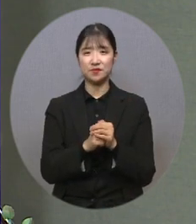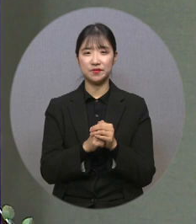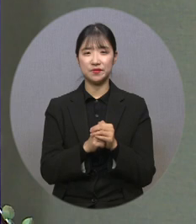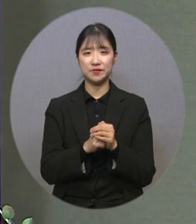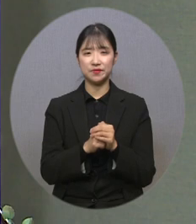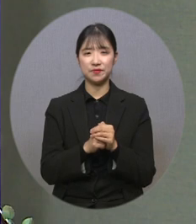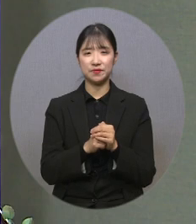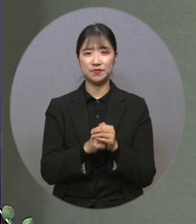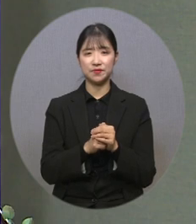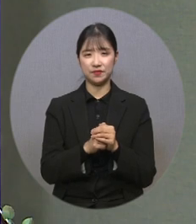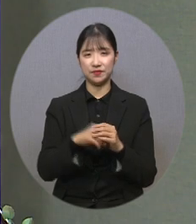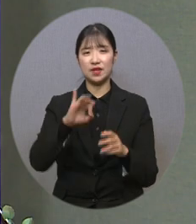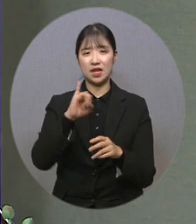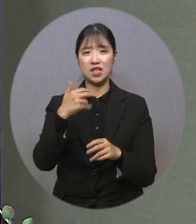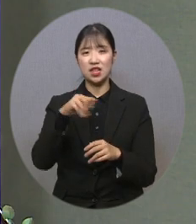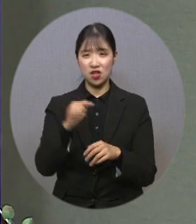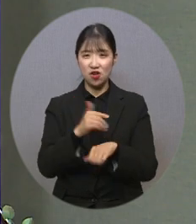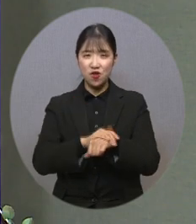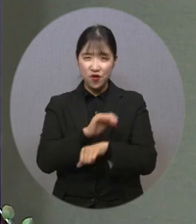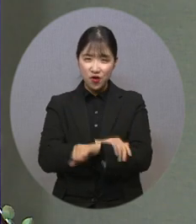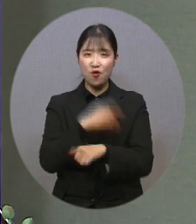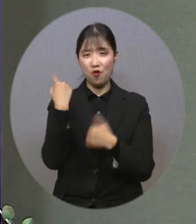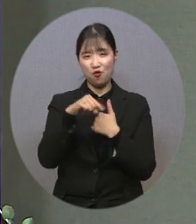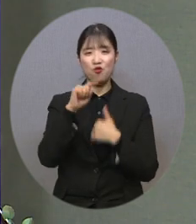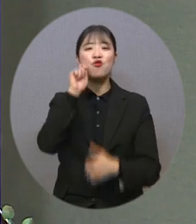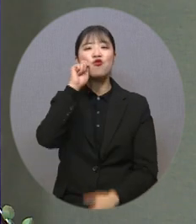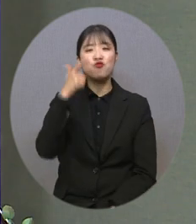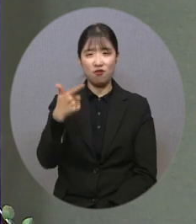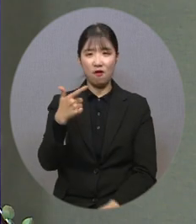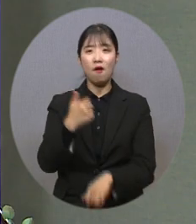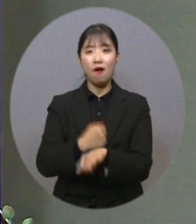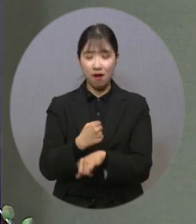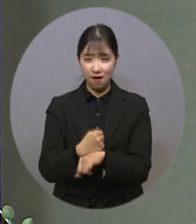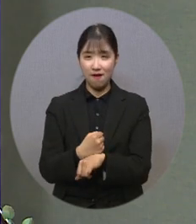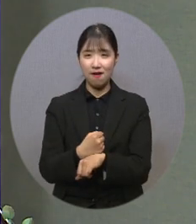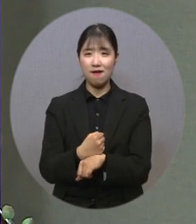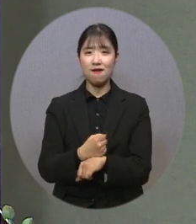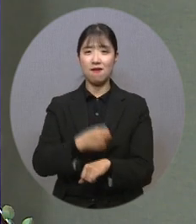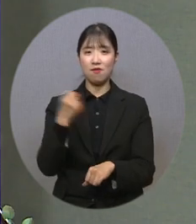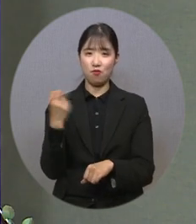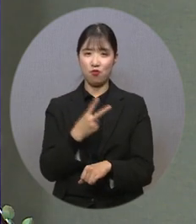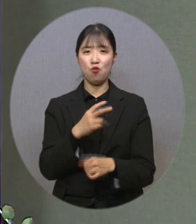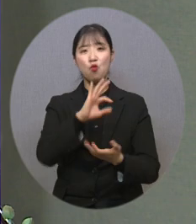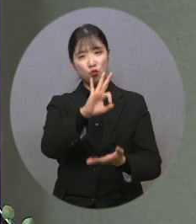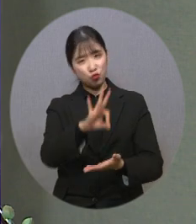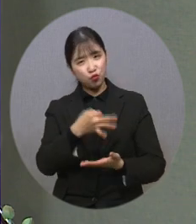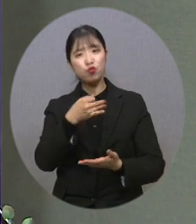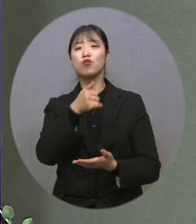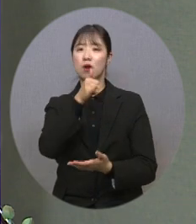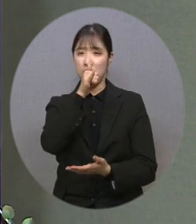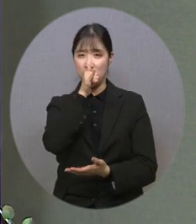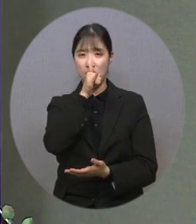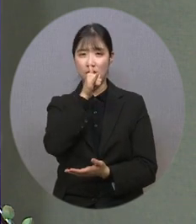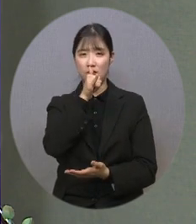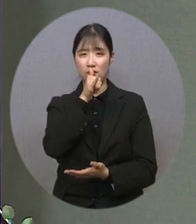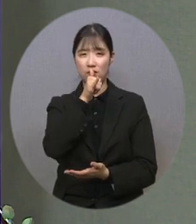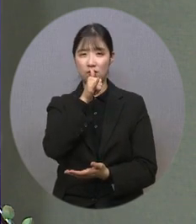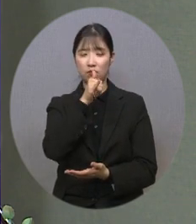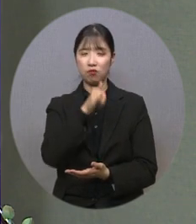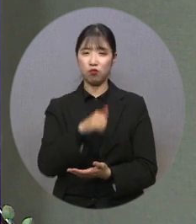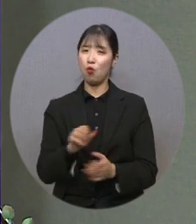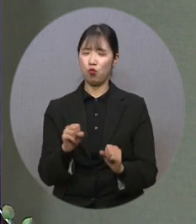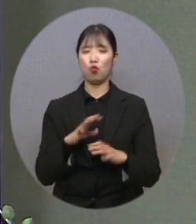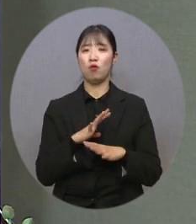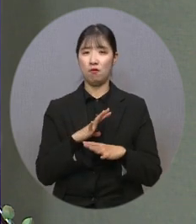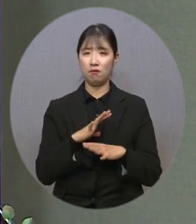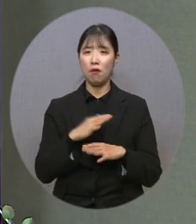거기에서 이제 그 인턴 교육을 네. 6개월 한다고. 네. 뭐 급여도 좀 나오고 네.